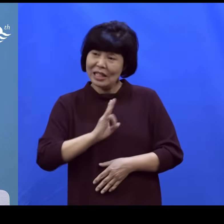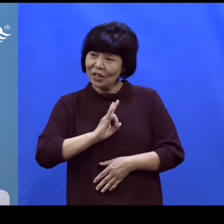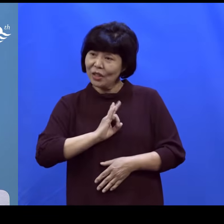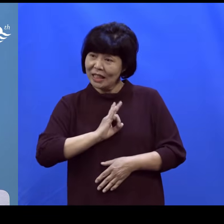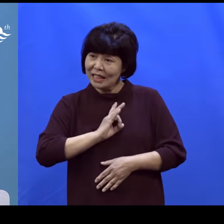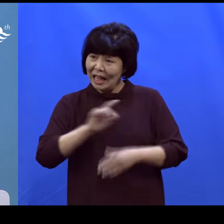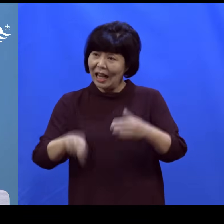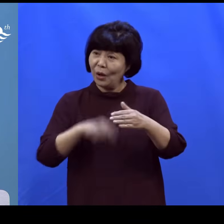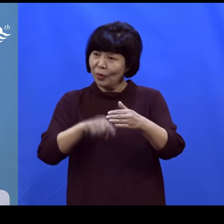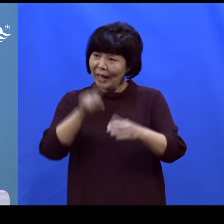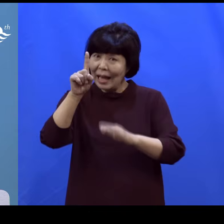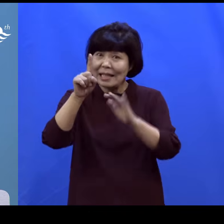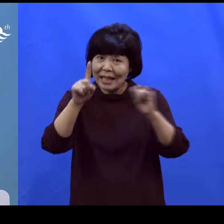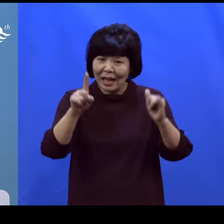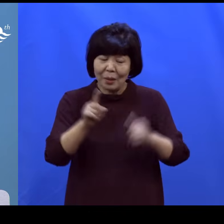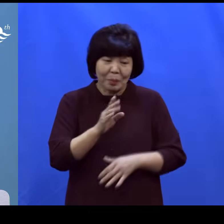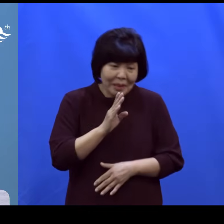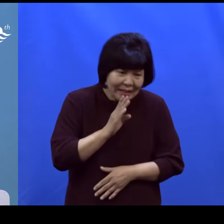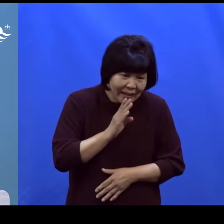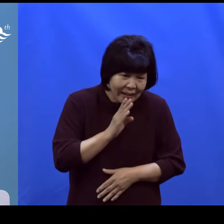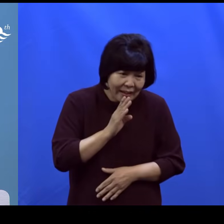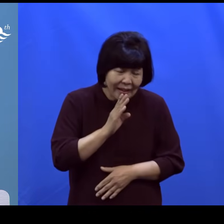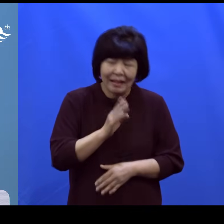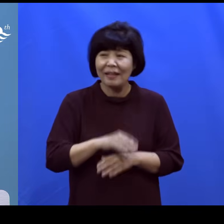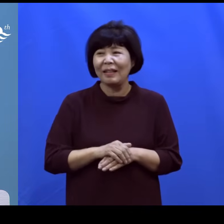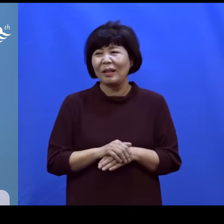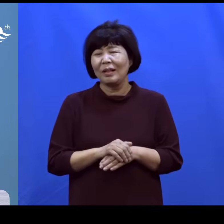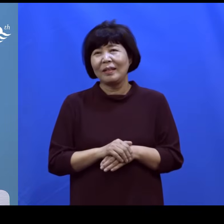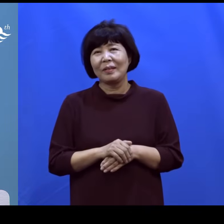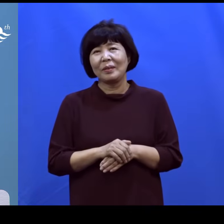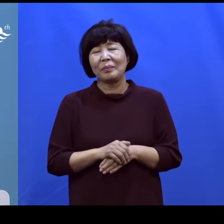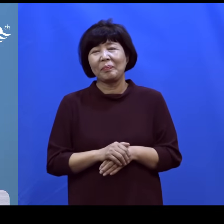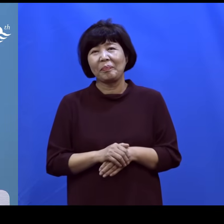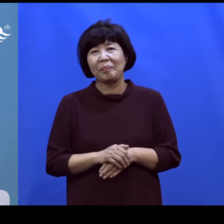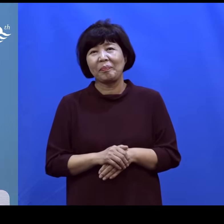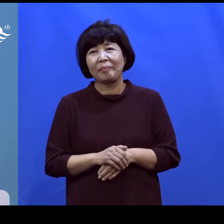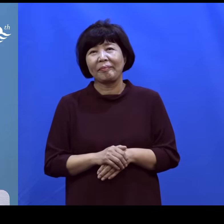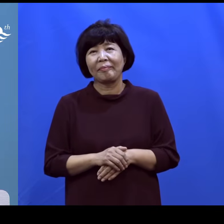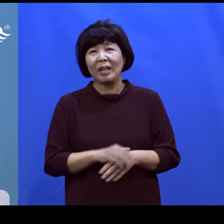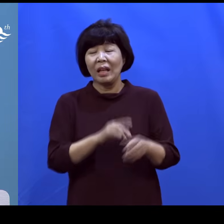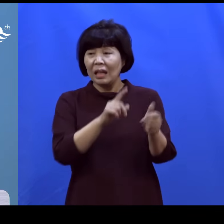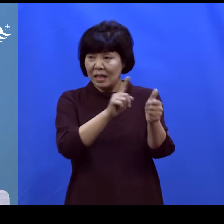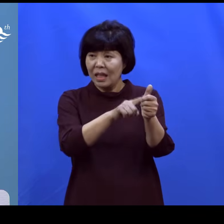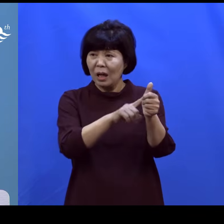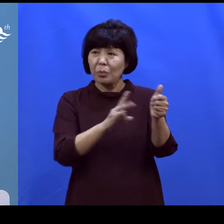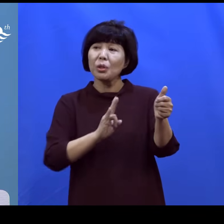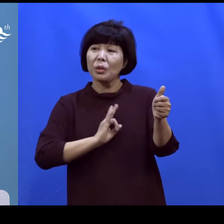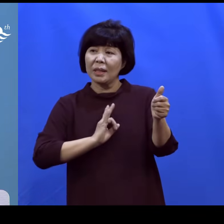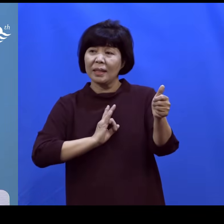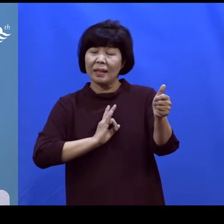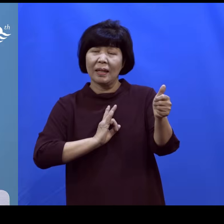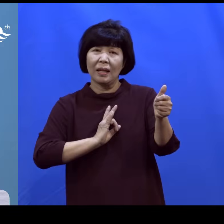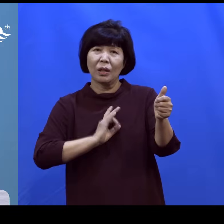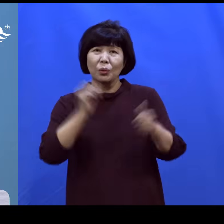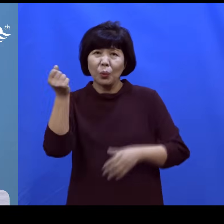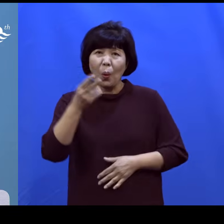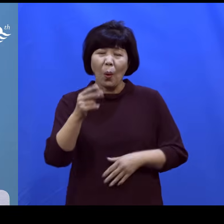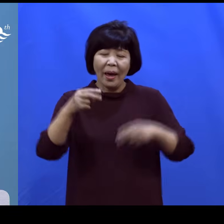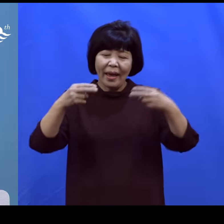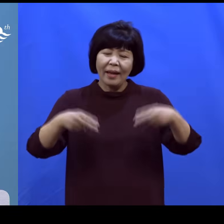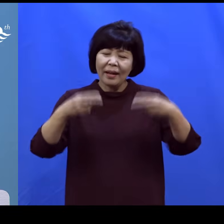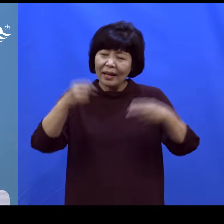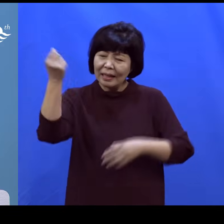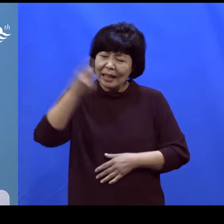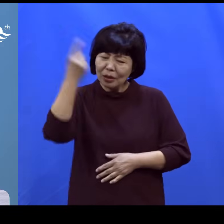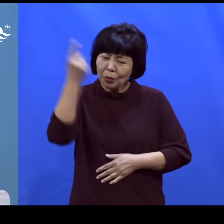한 사람인가? 여러분, 엘리야는 구약의 전설적인 선지자예요. 그리고 유대인들은 그 엘리야가 다시 올 거라고 하는